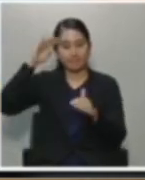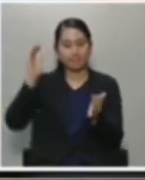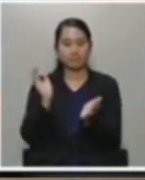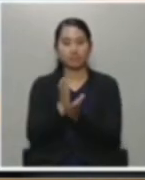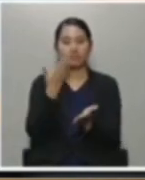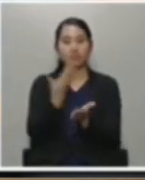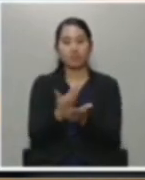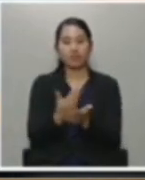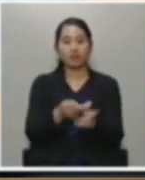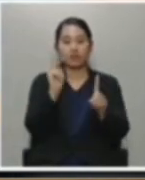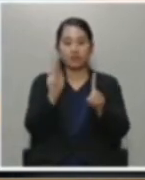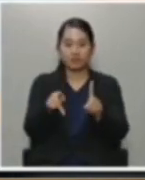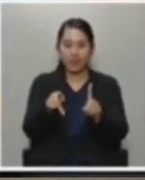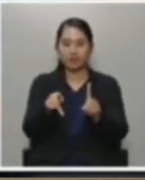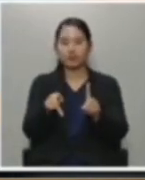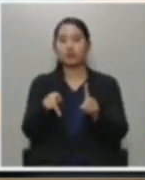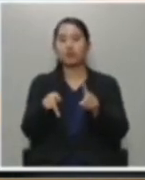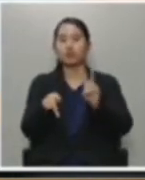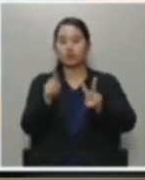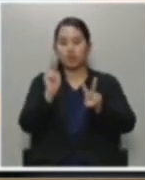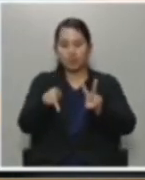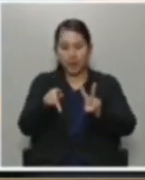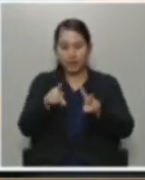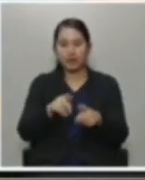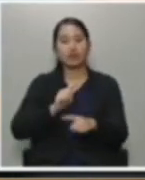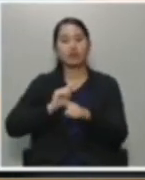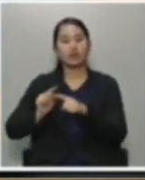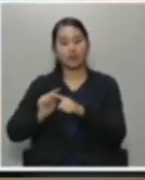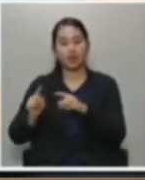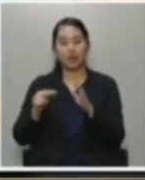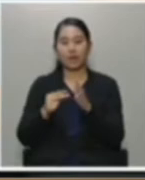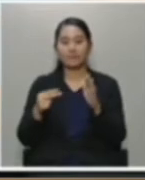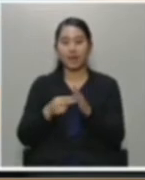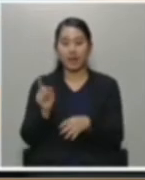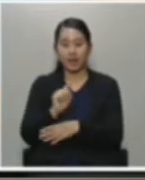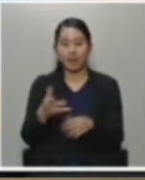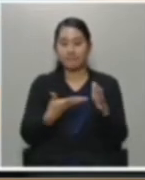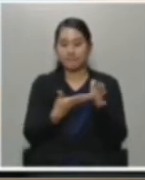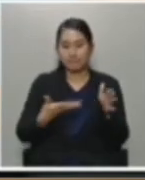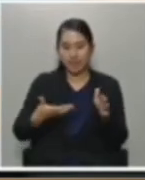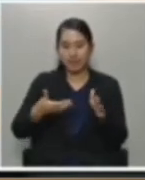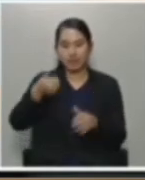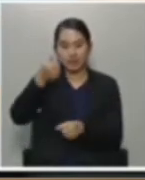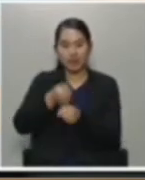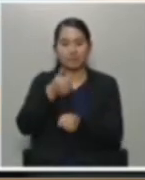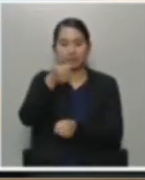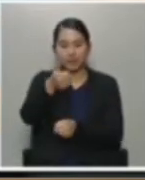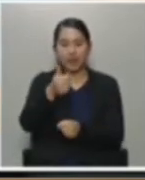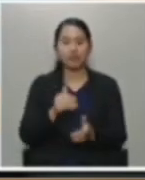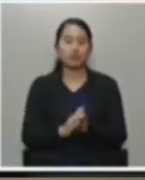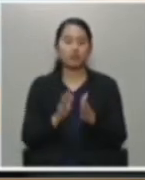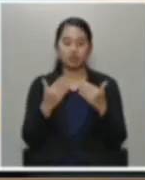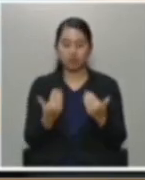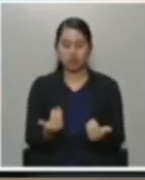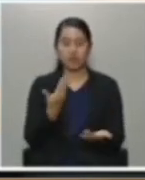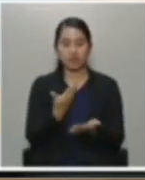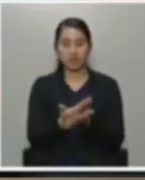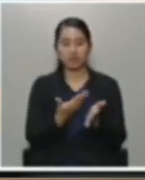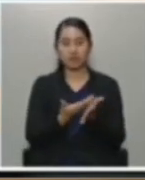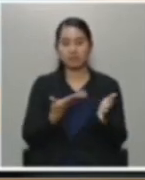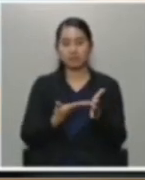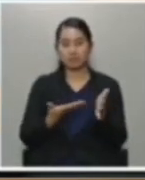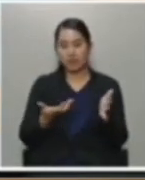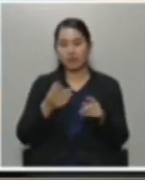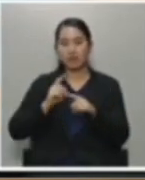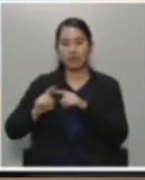หรือ 2,000 เมื่อได้แล้วก็ต้องให้เบิกได้ทันทีทุกวันนี้การเบิกจ่ายค่าตอบแทนทนาย